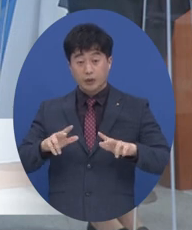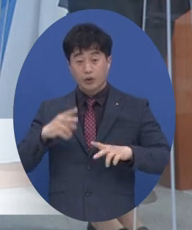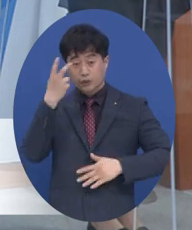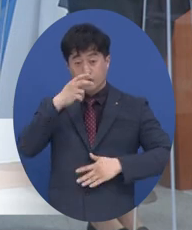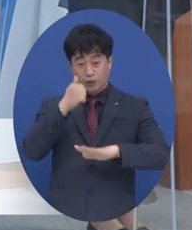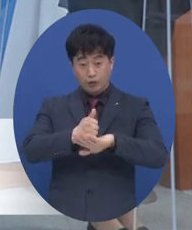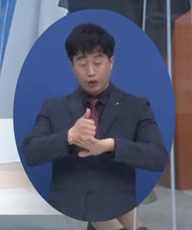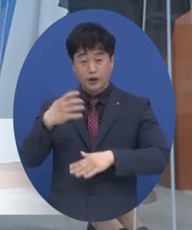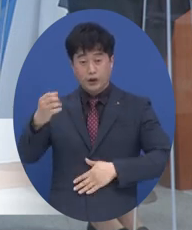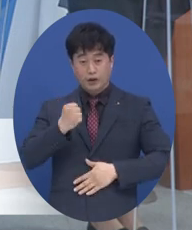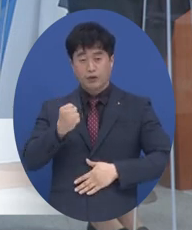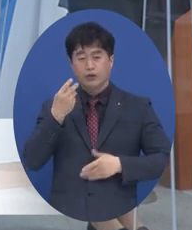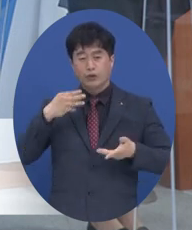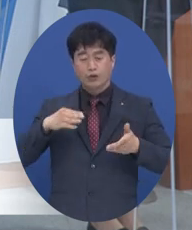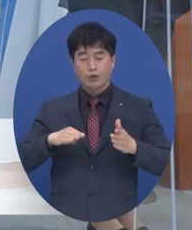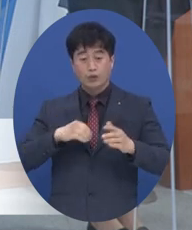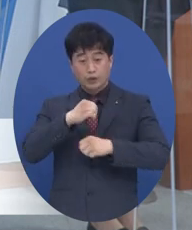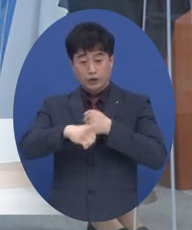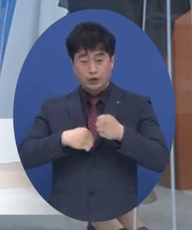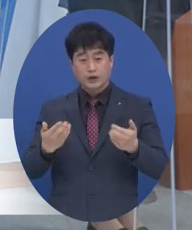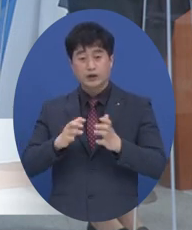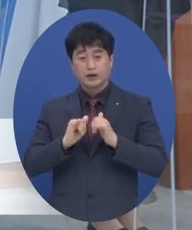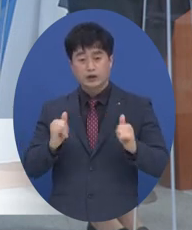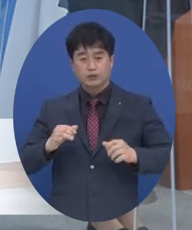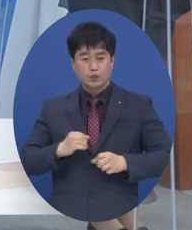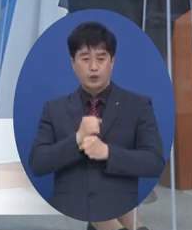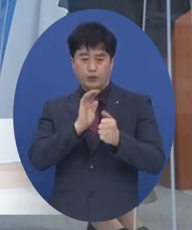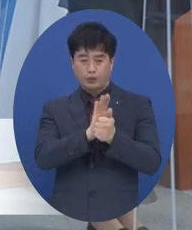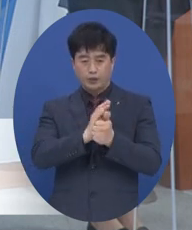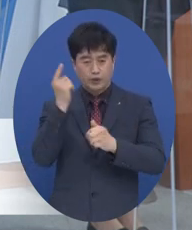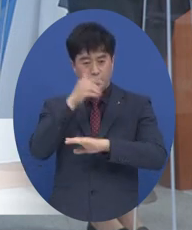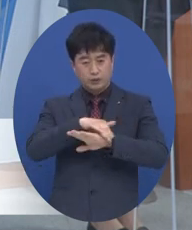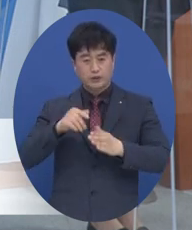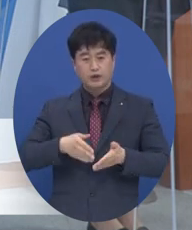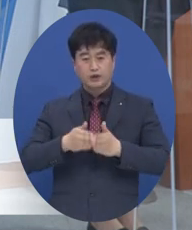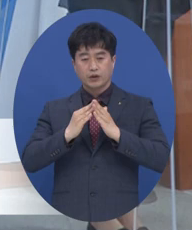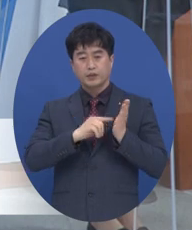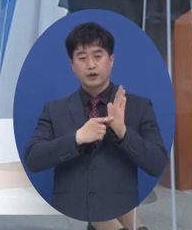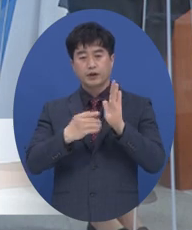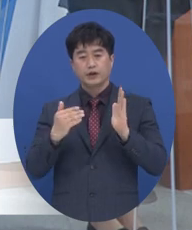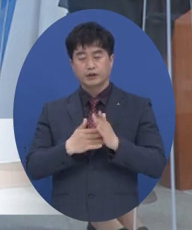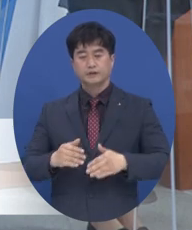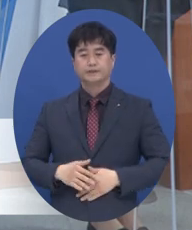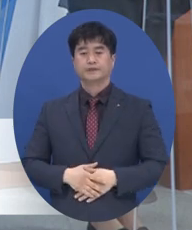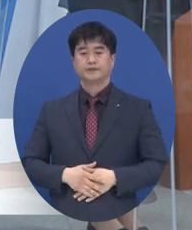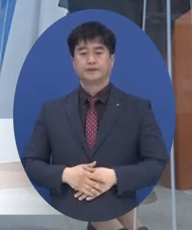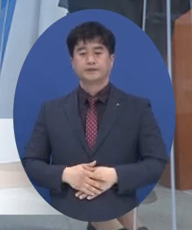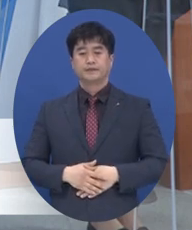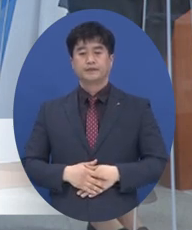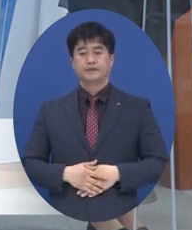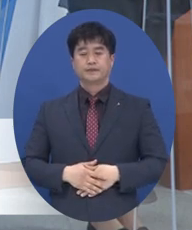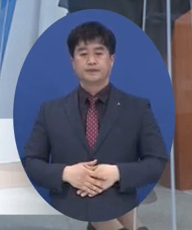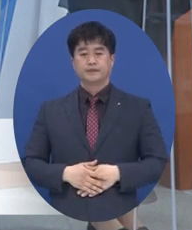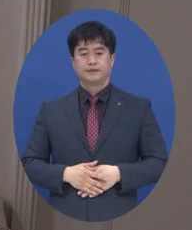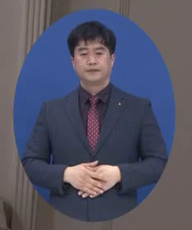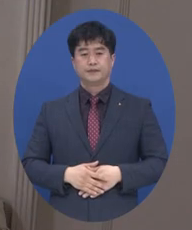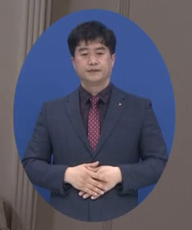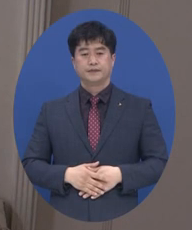경기도 프리랜서 종합지원 계획을 세워 나가겠다고 밝혔습니다 구형 3 기자가 현장 취재했습니다